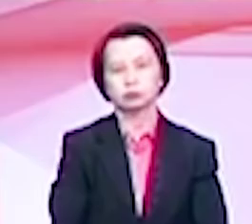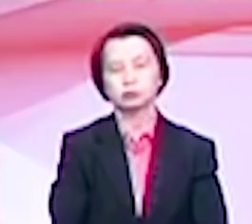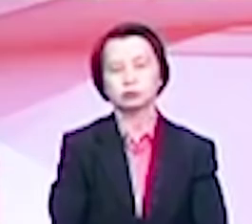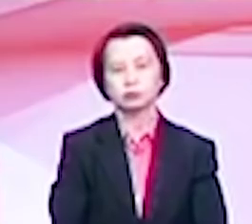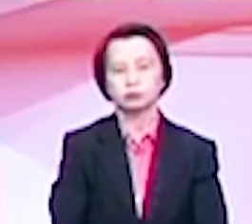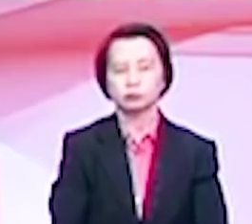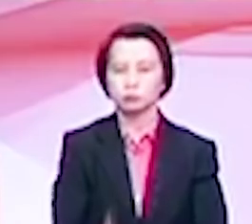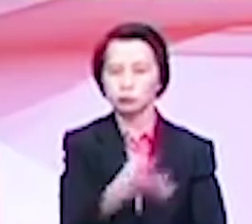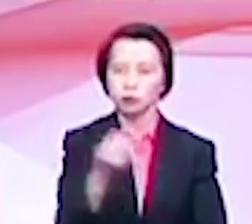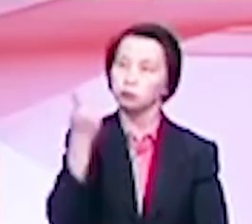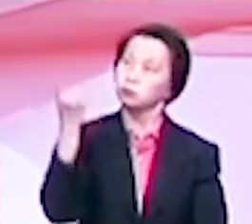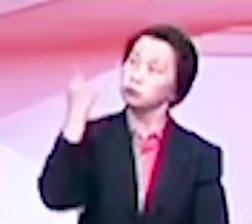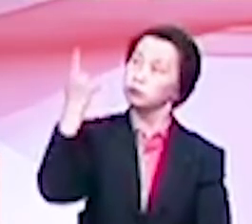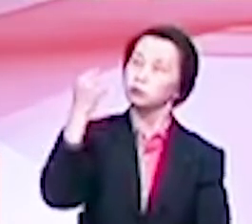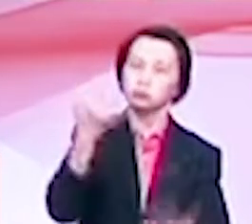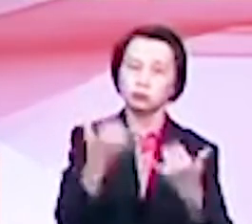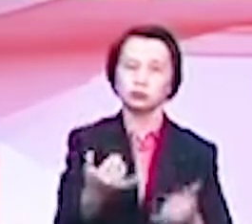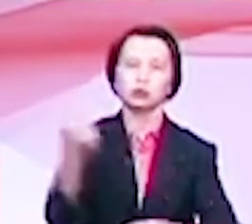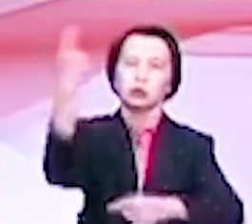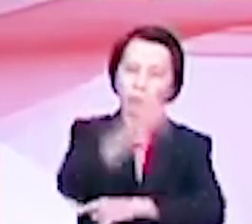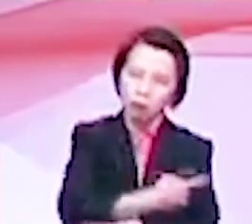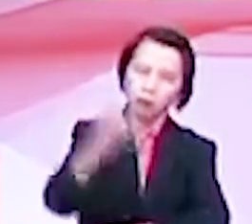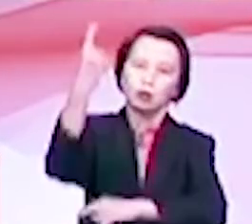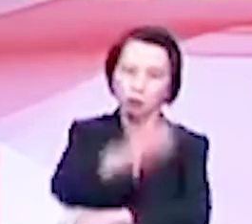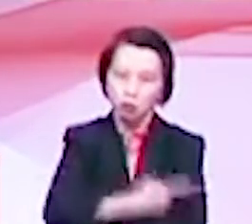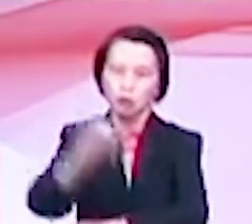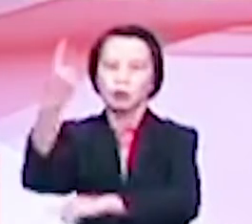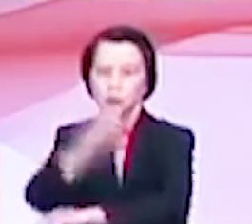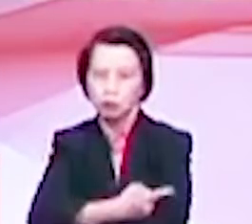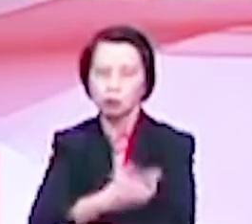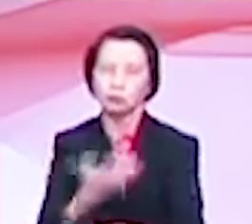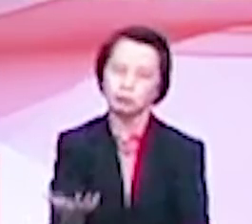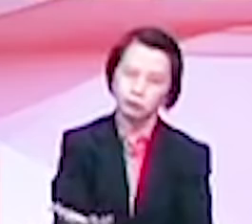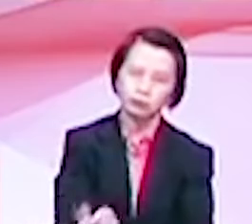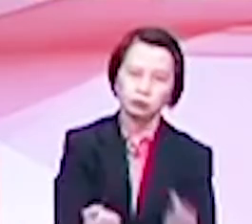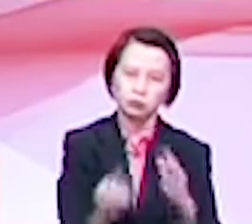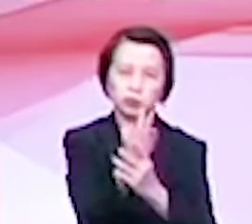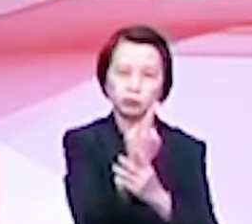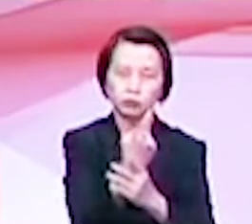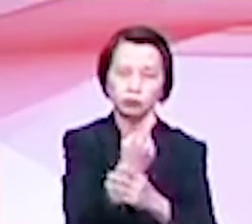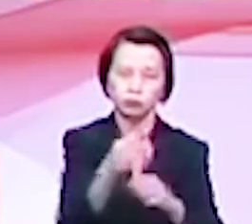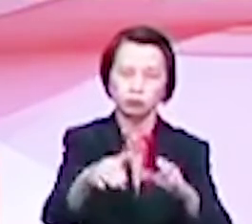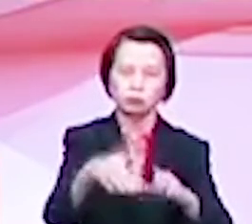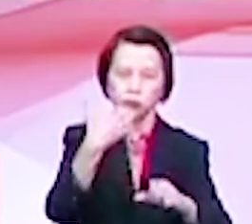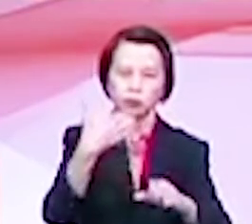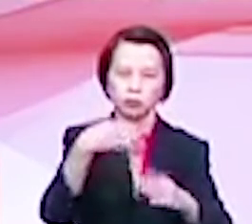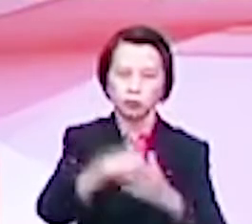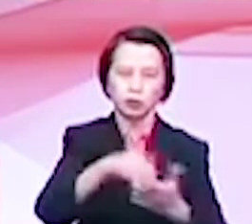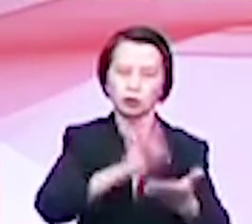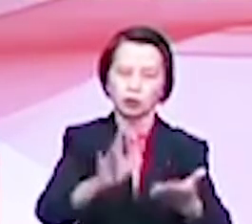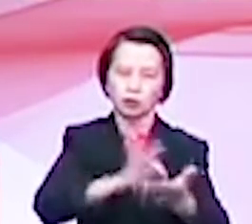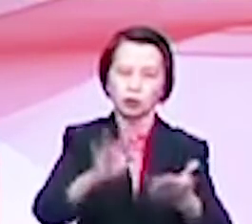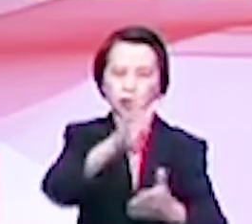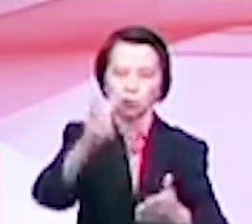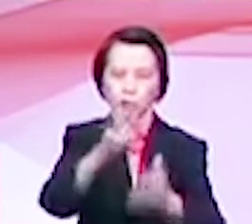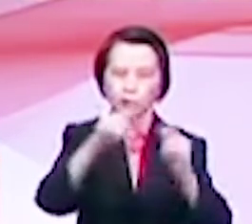Dan baru-baru ini berhari-hari timbul kiriman di dalam media sosial, WhatsApp group